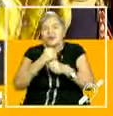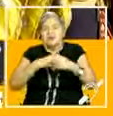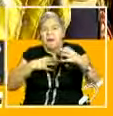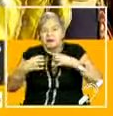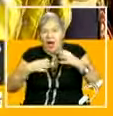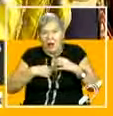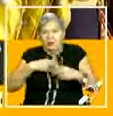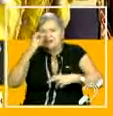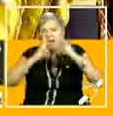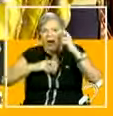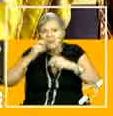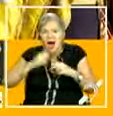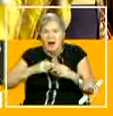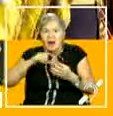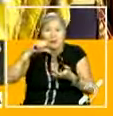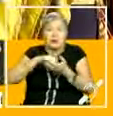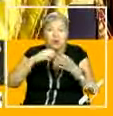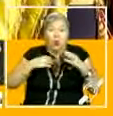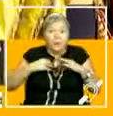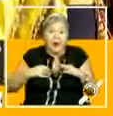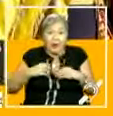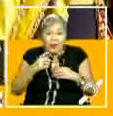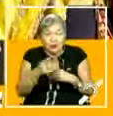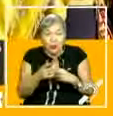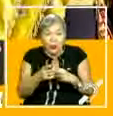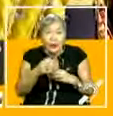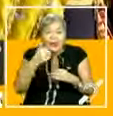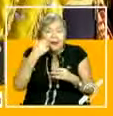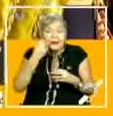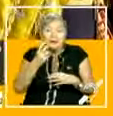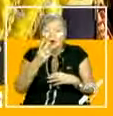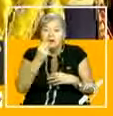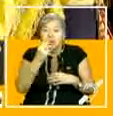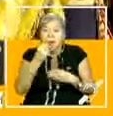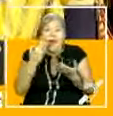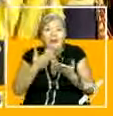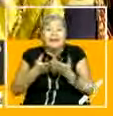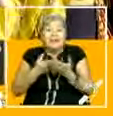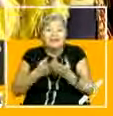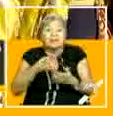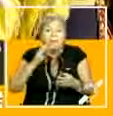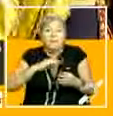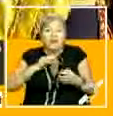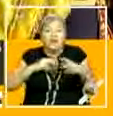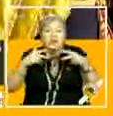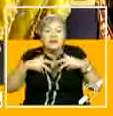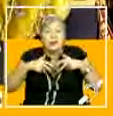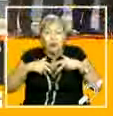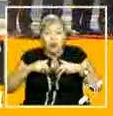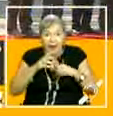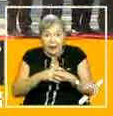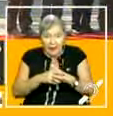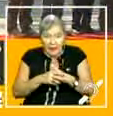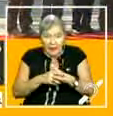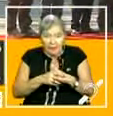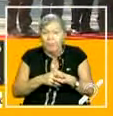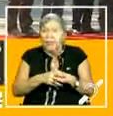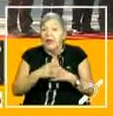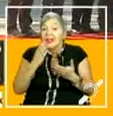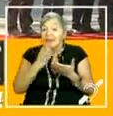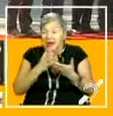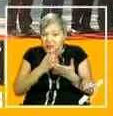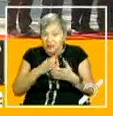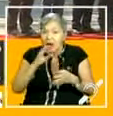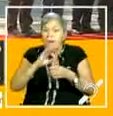așa, scandal în plenul reunit sau în plenul Senatului atunci când venea vorba de președintele Ucrainei. Iată așadar că